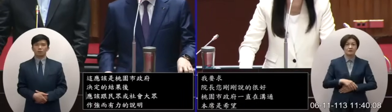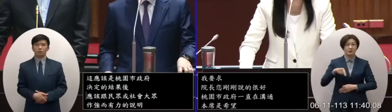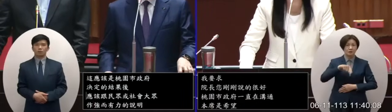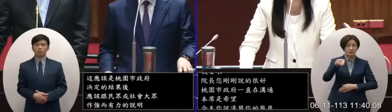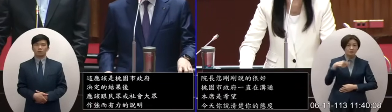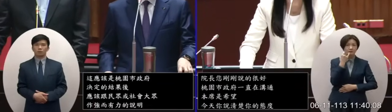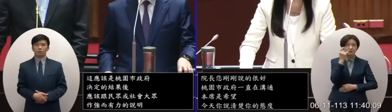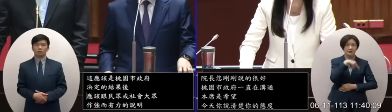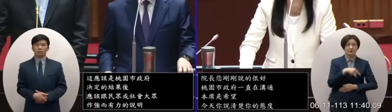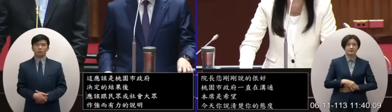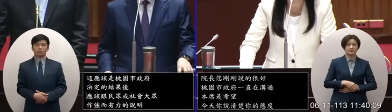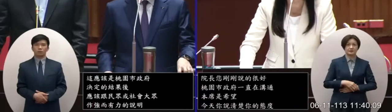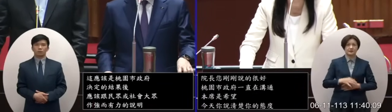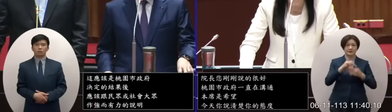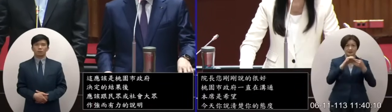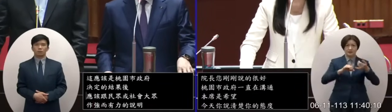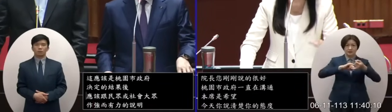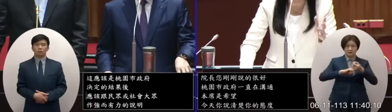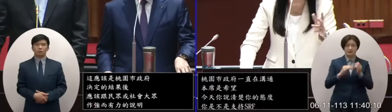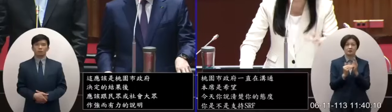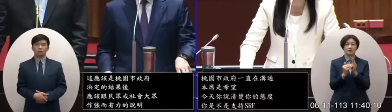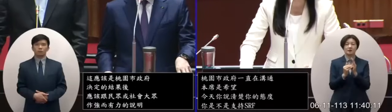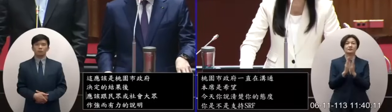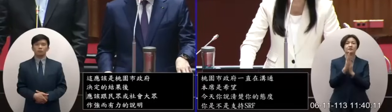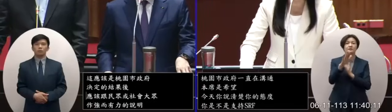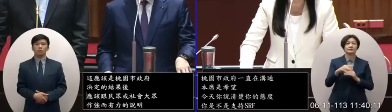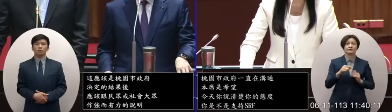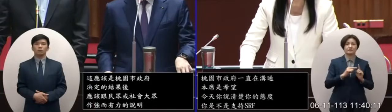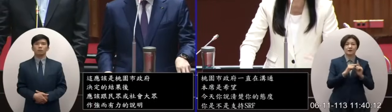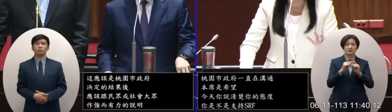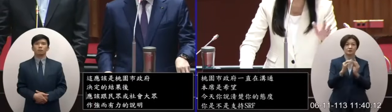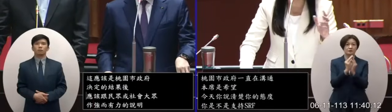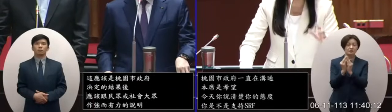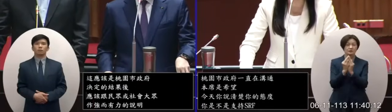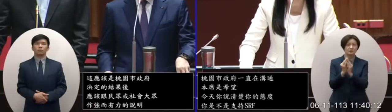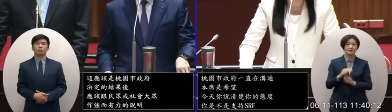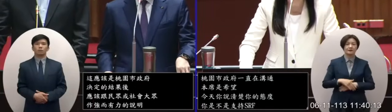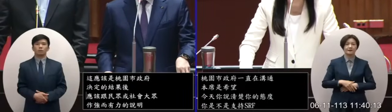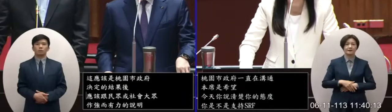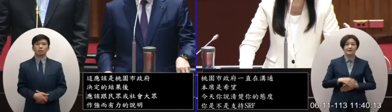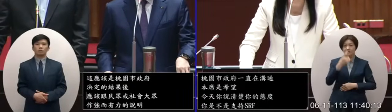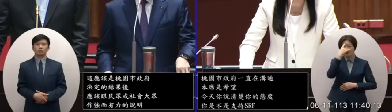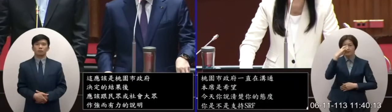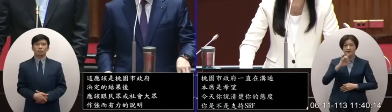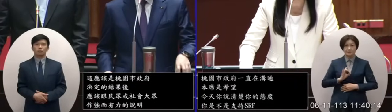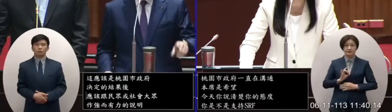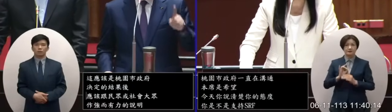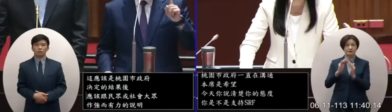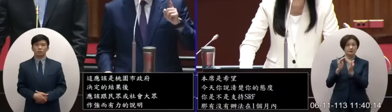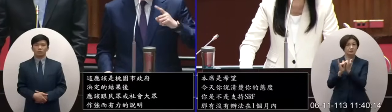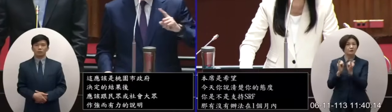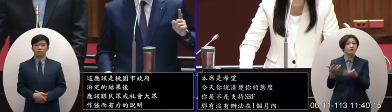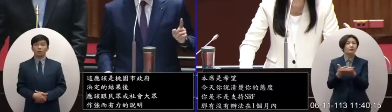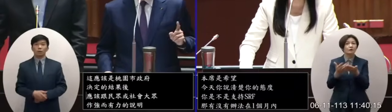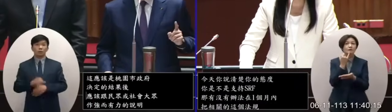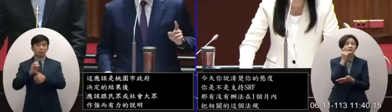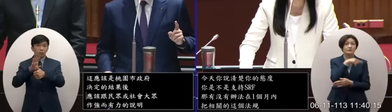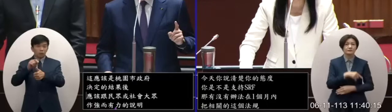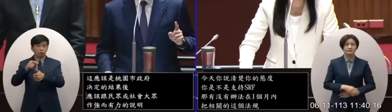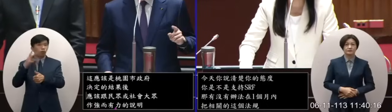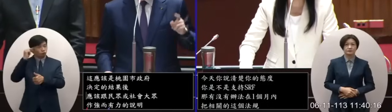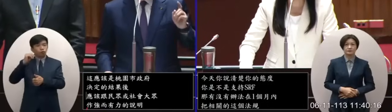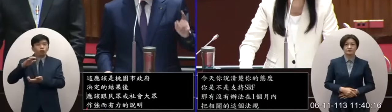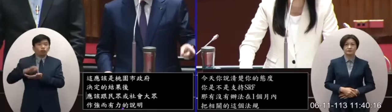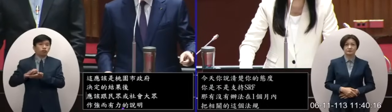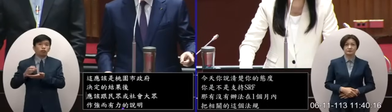以把这个办法制定出来之后，我们也到桃园跟到观音来跟我们的市民做沟通，可以吗？ 我先报告一句话，我们没有任何的压